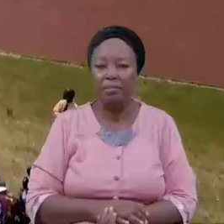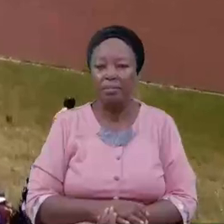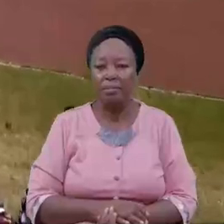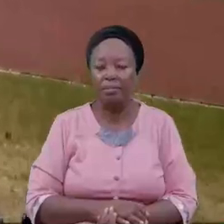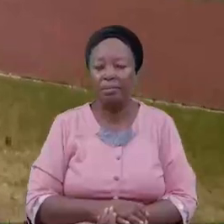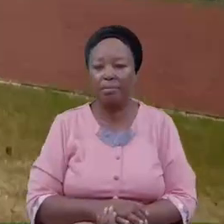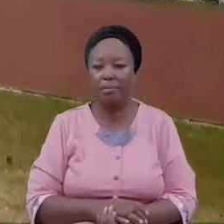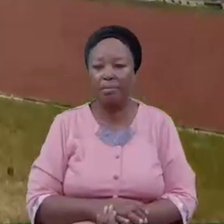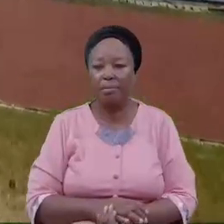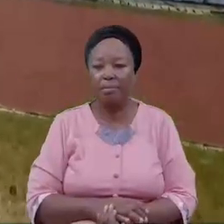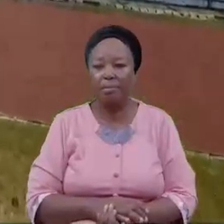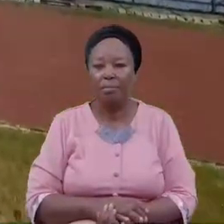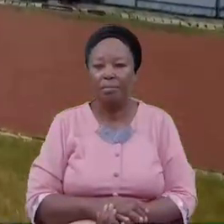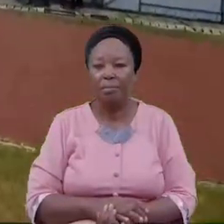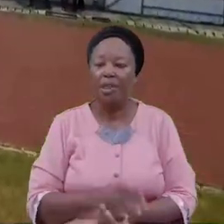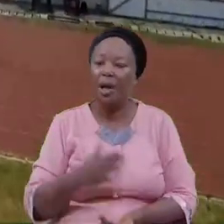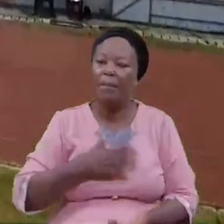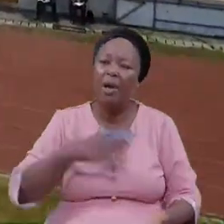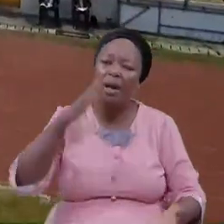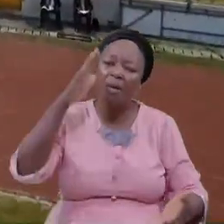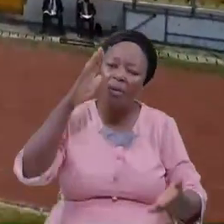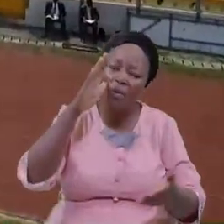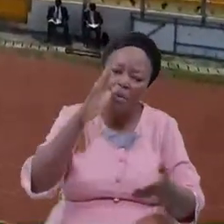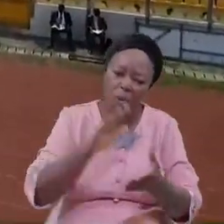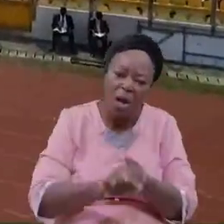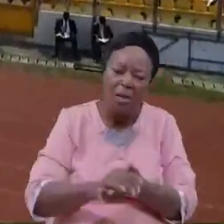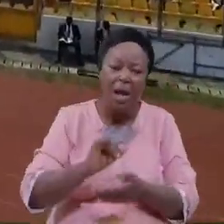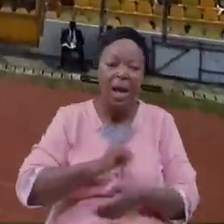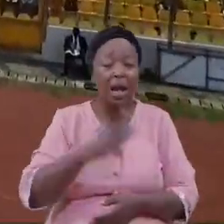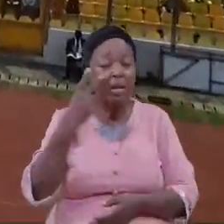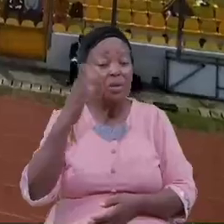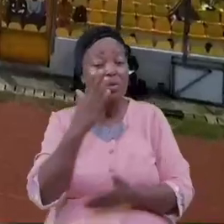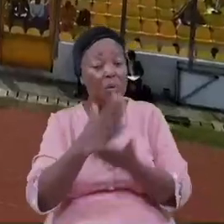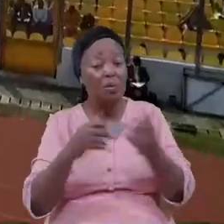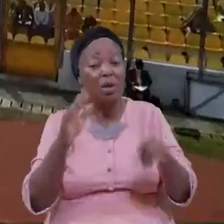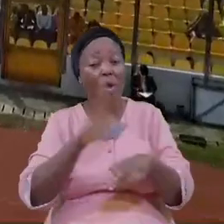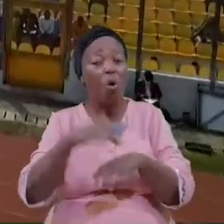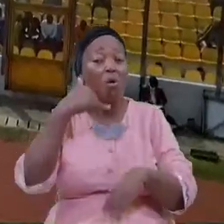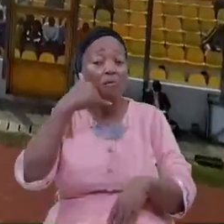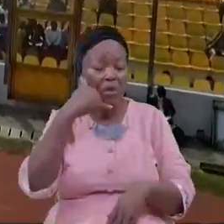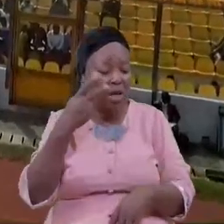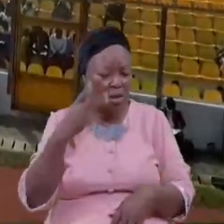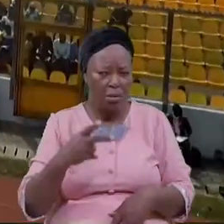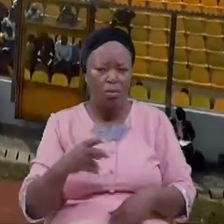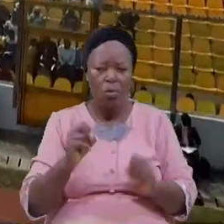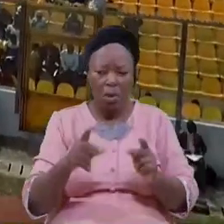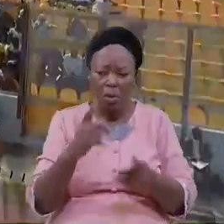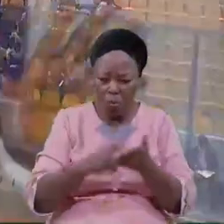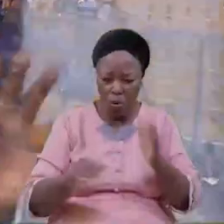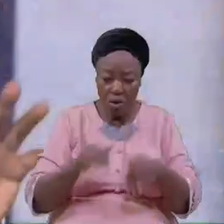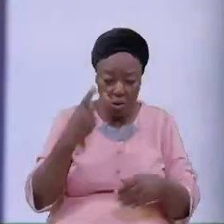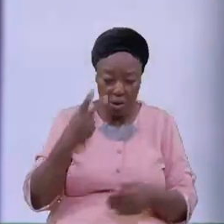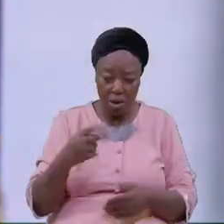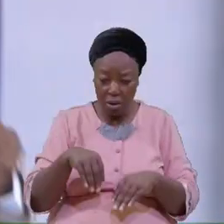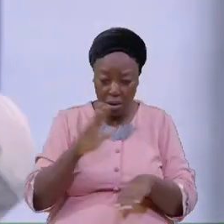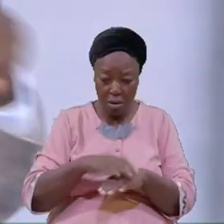un être humain. Oui, il est homme, mais il n'est pas un saint de Dieu. I saw something on your phone. Okay, what did you see? I saw that there's an